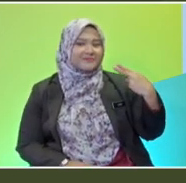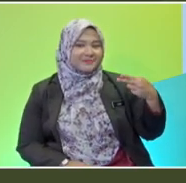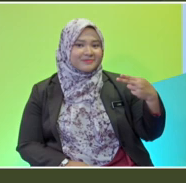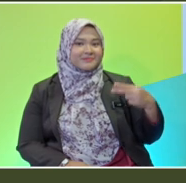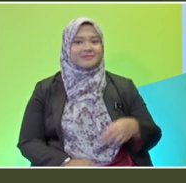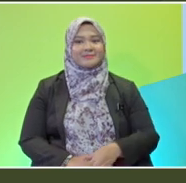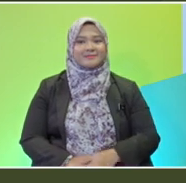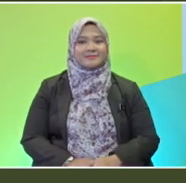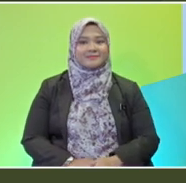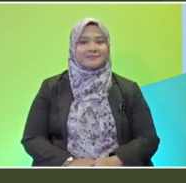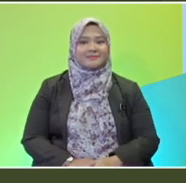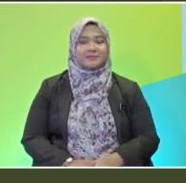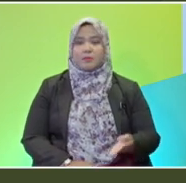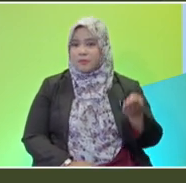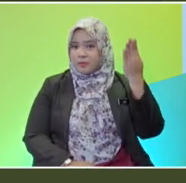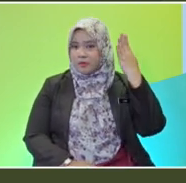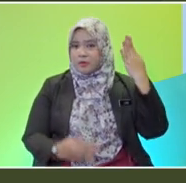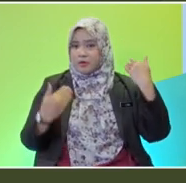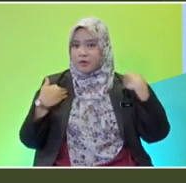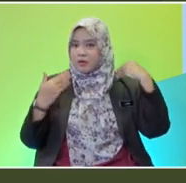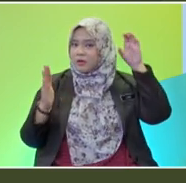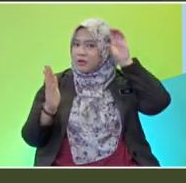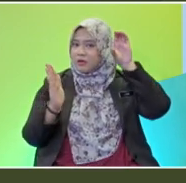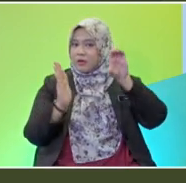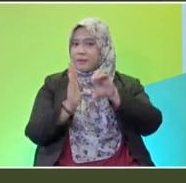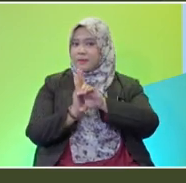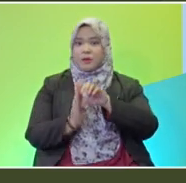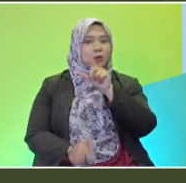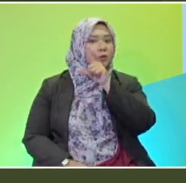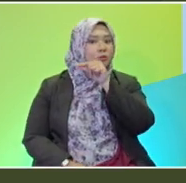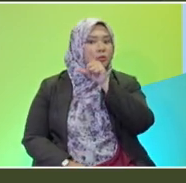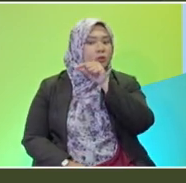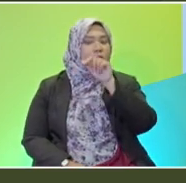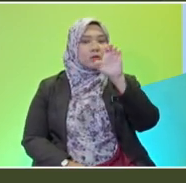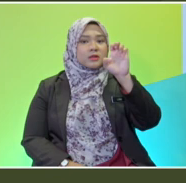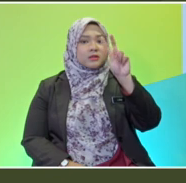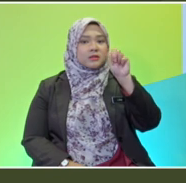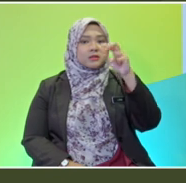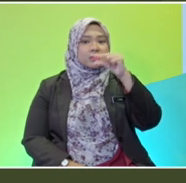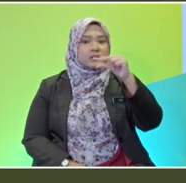dan di belakangnya ada gambar burung enggang di belakang